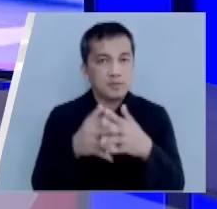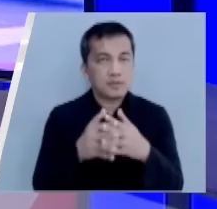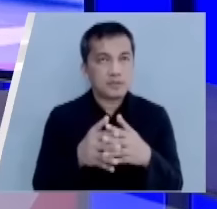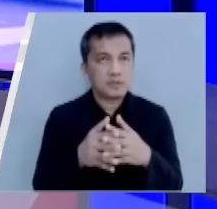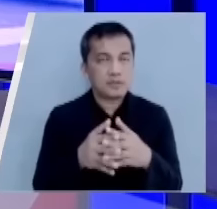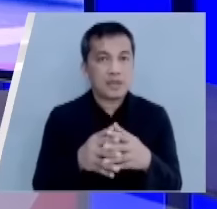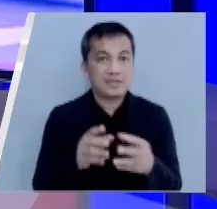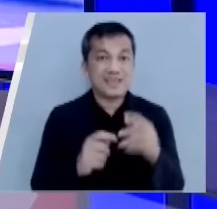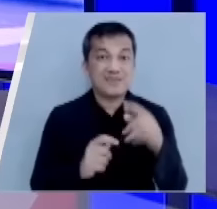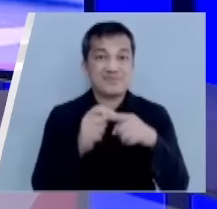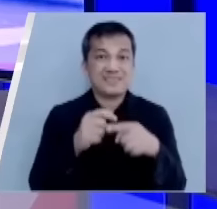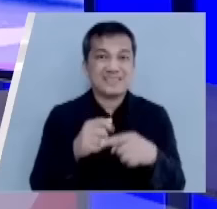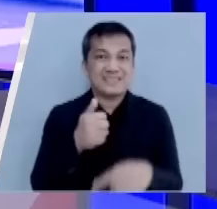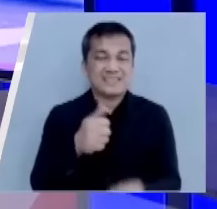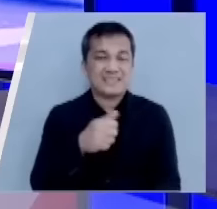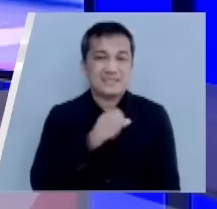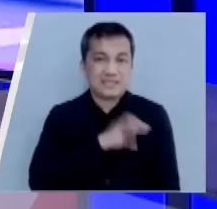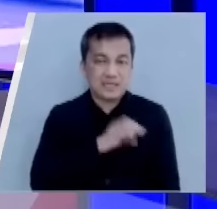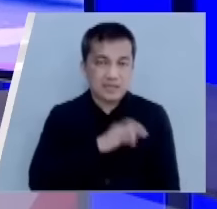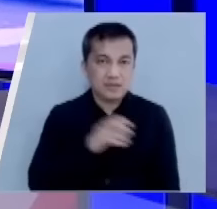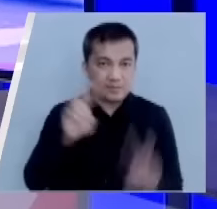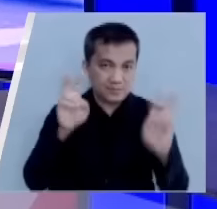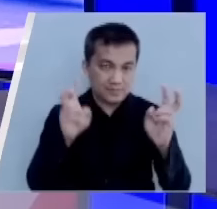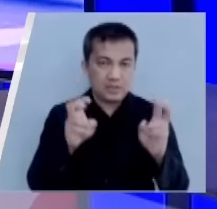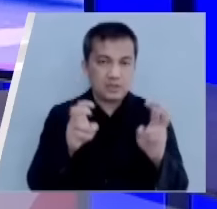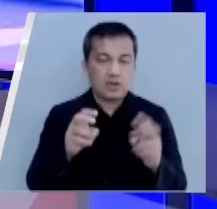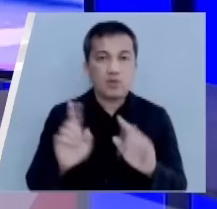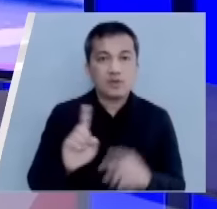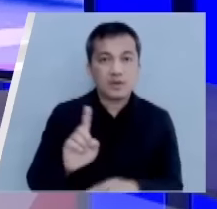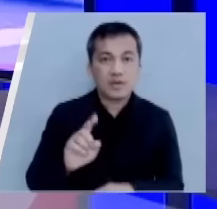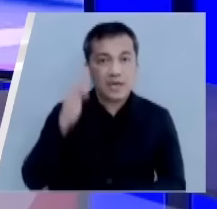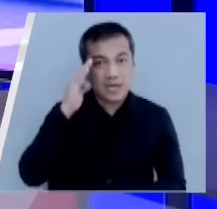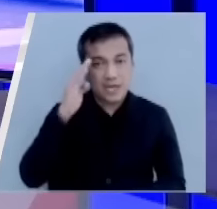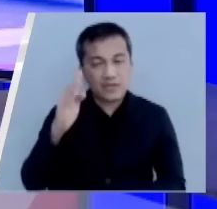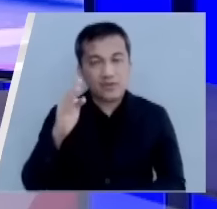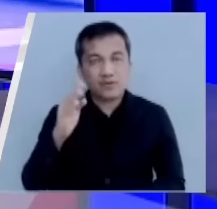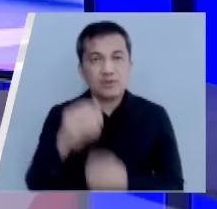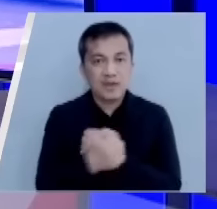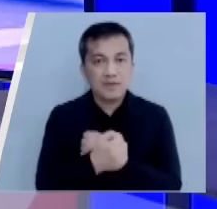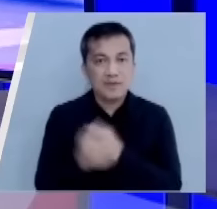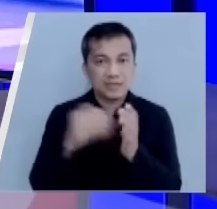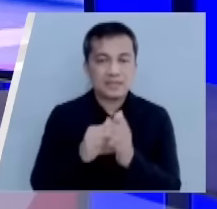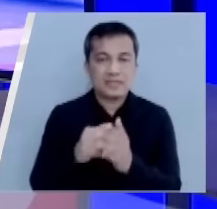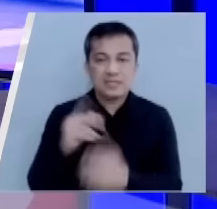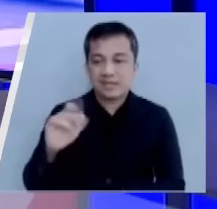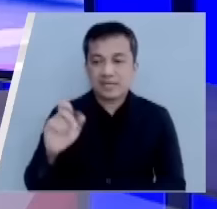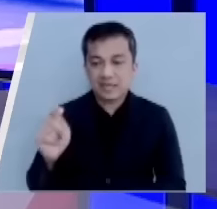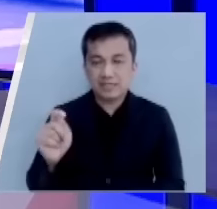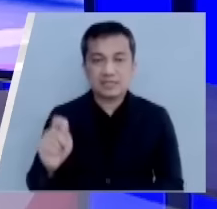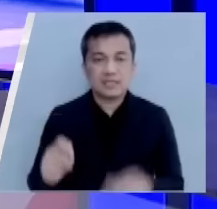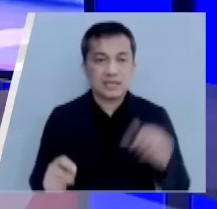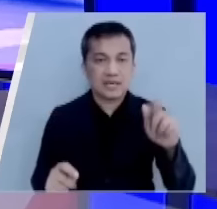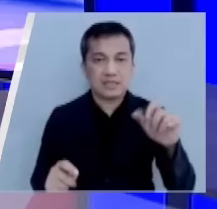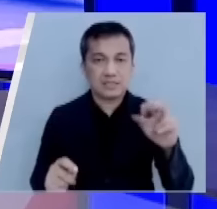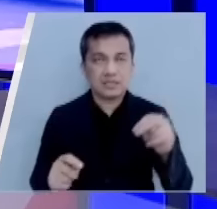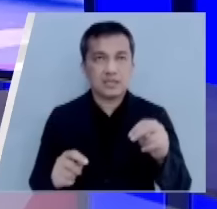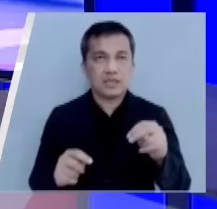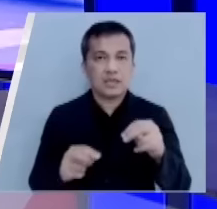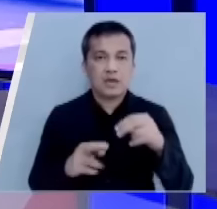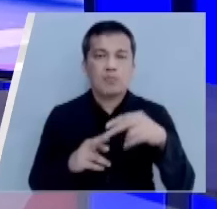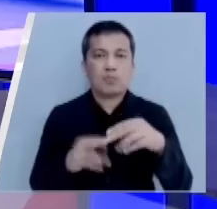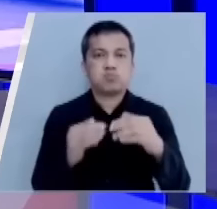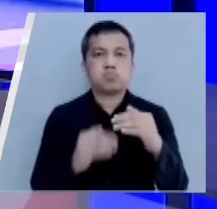At walang iba yan, kundi ang Hello, Love Again ni Alden Richards at Catherine Bernardo na record-breaking din sa Canada at